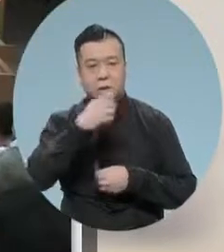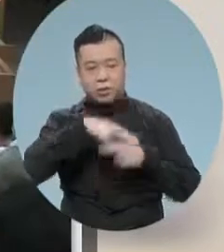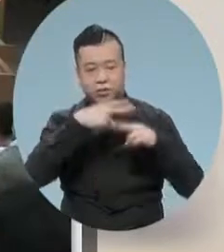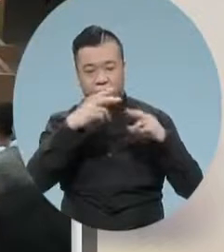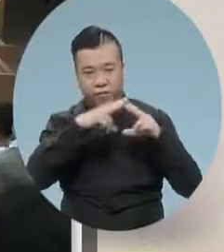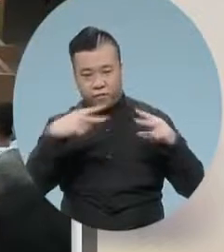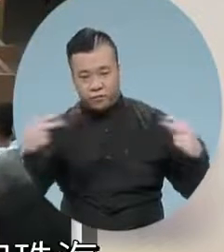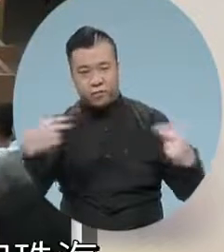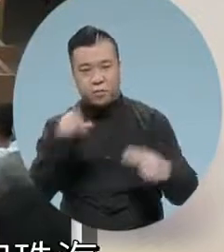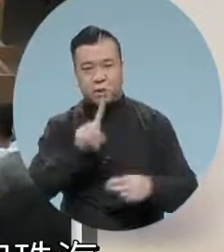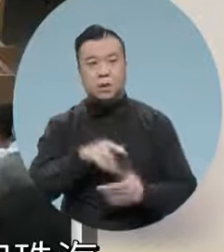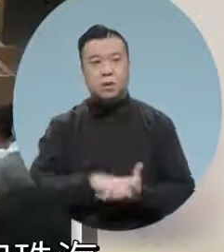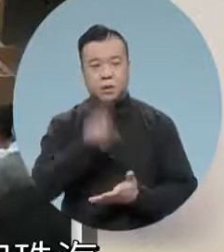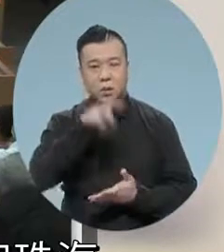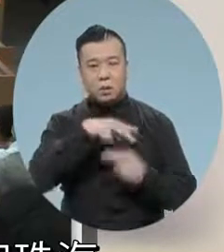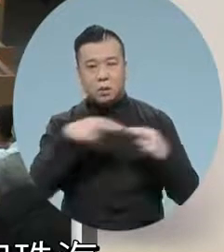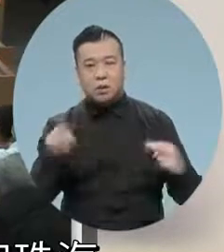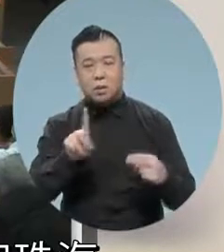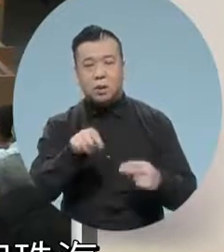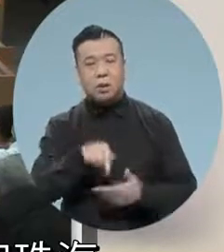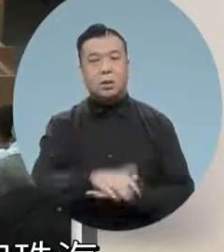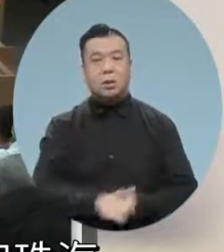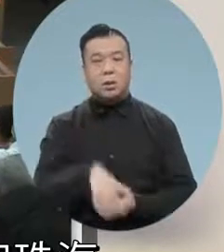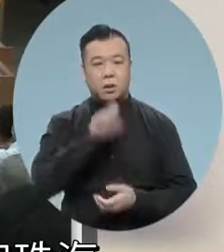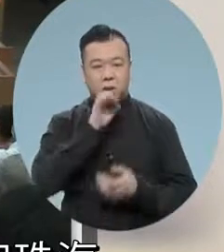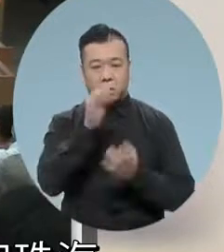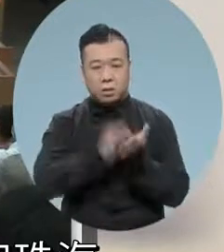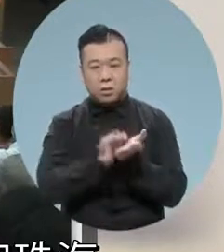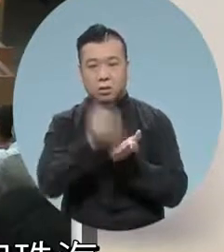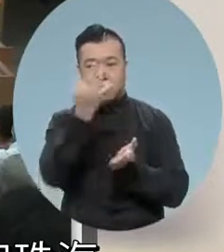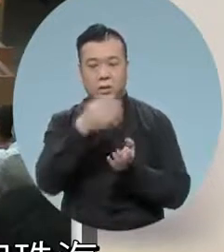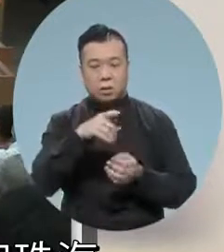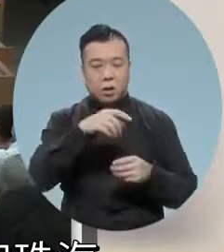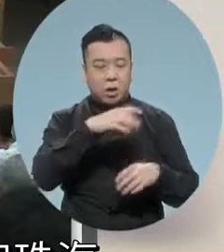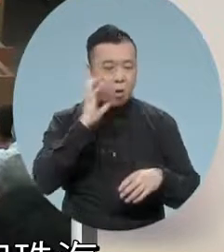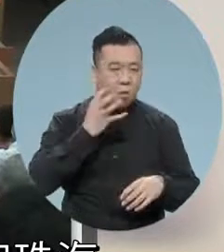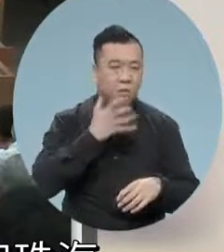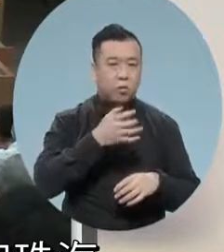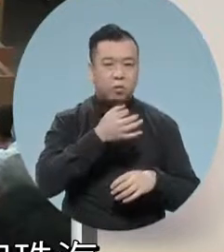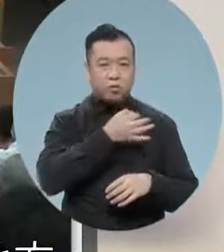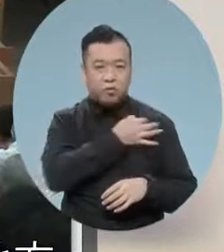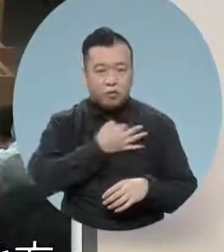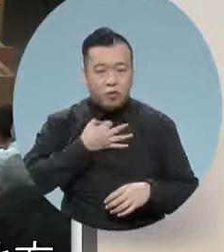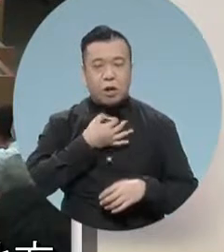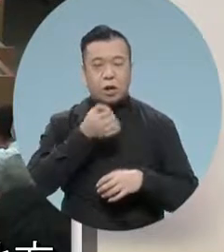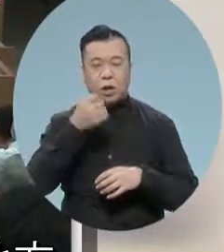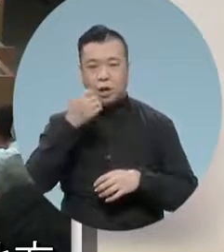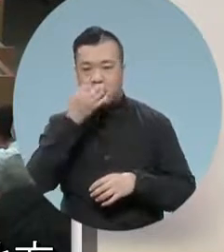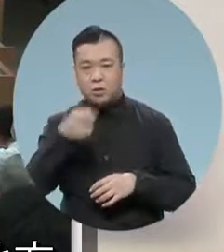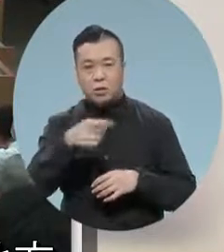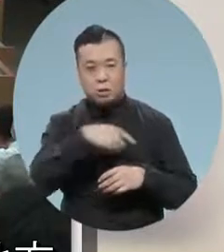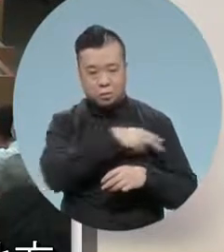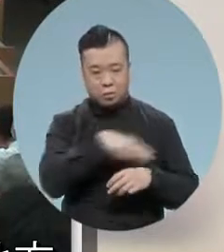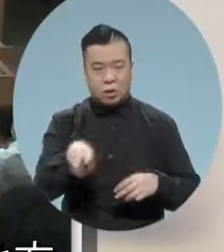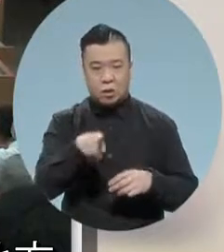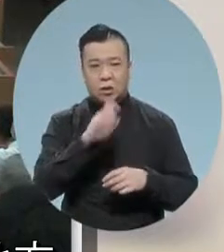體來的，好了，但你這條橋是橫跨三個地區，香港、澳門和珠海。好了，在一條一體化的